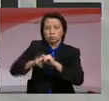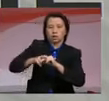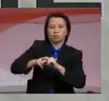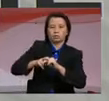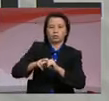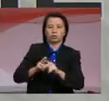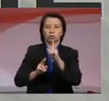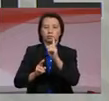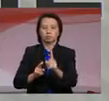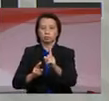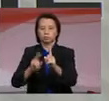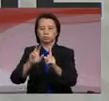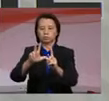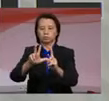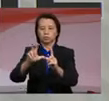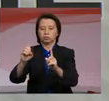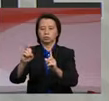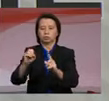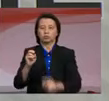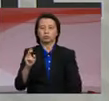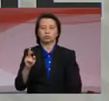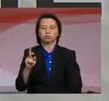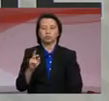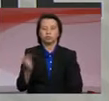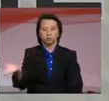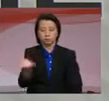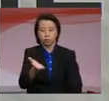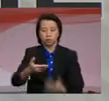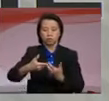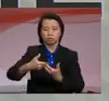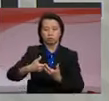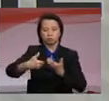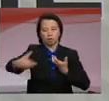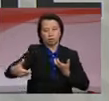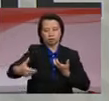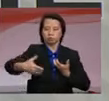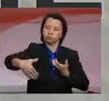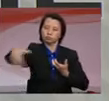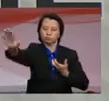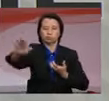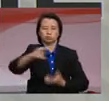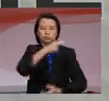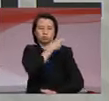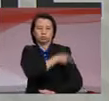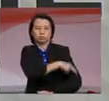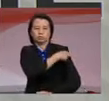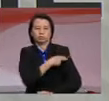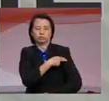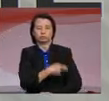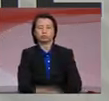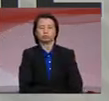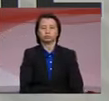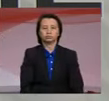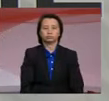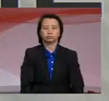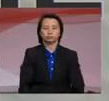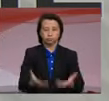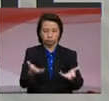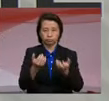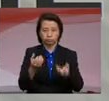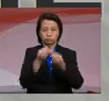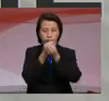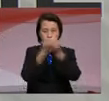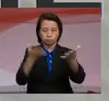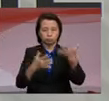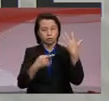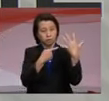kepada 130 kes dan mereka telah diasingkan dan diberi rawatan di hospital. Ingin dimaklumkan,